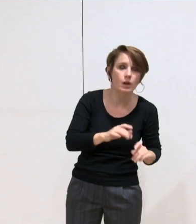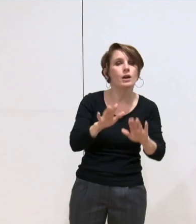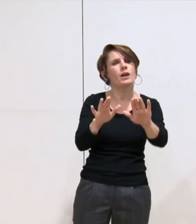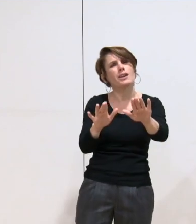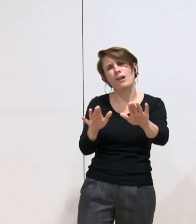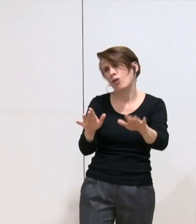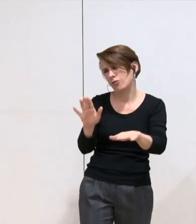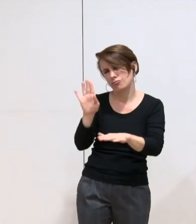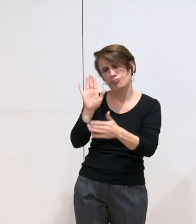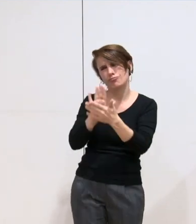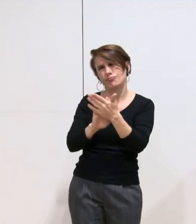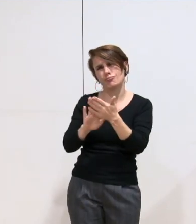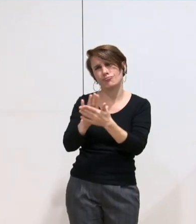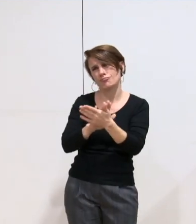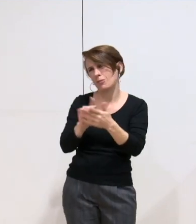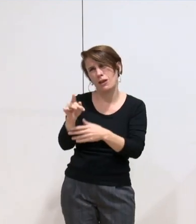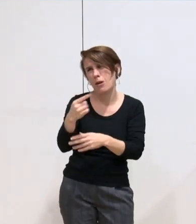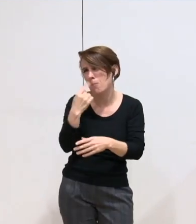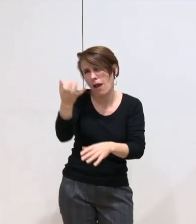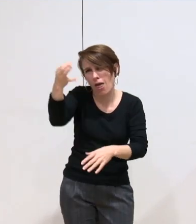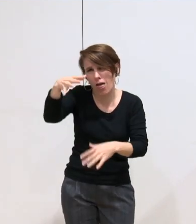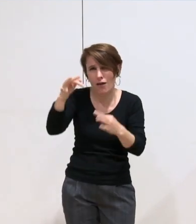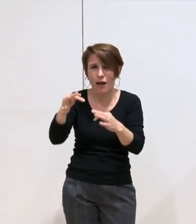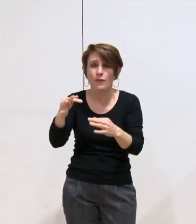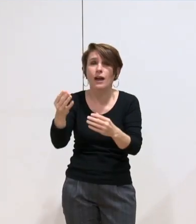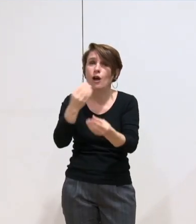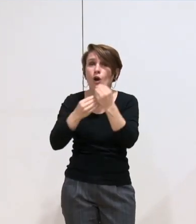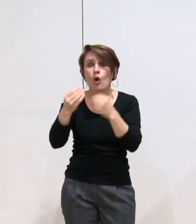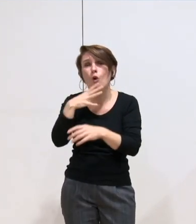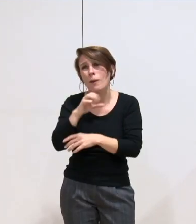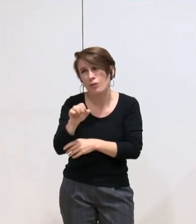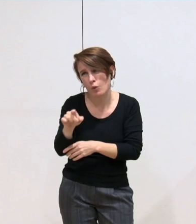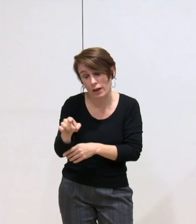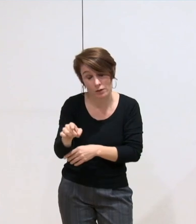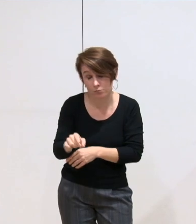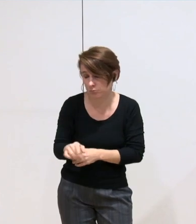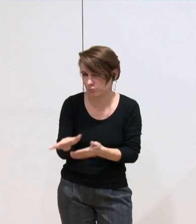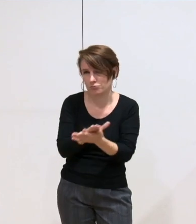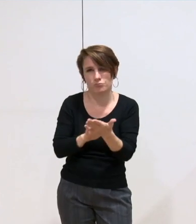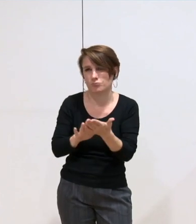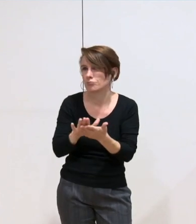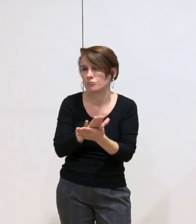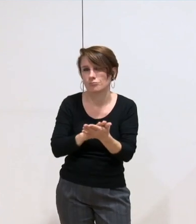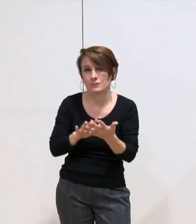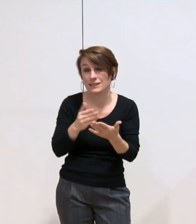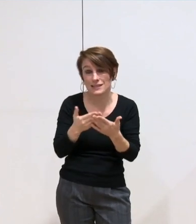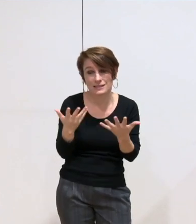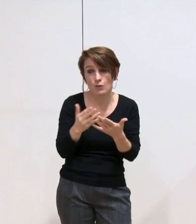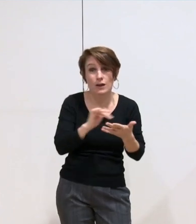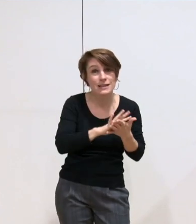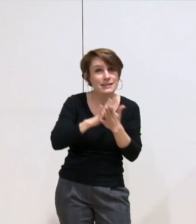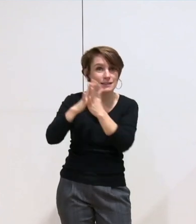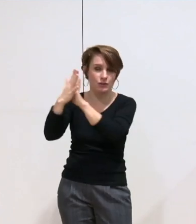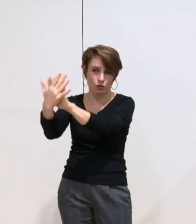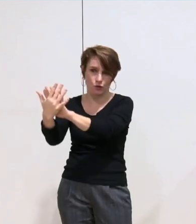Noël, puisque c'est une transformation de la proposition qui est faite vers les personnes âgées, vers